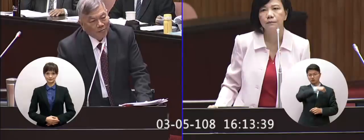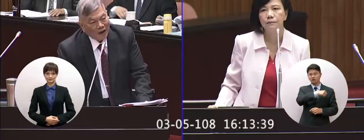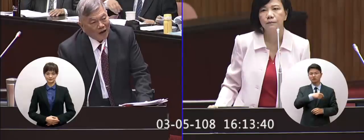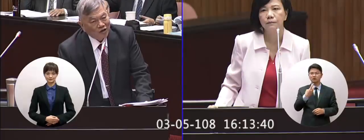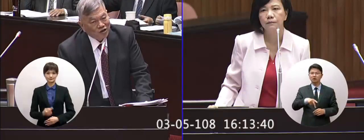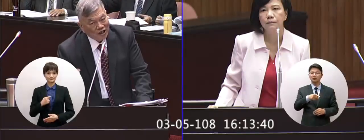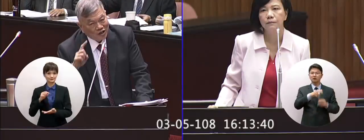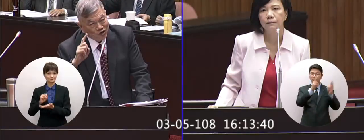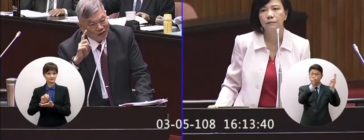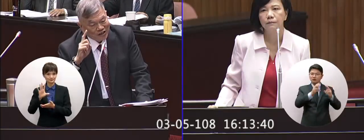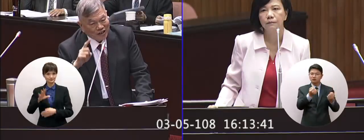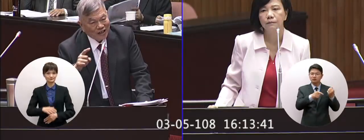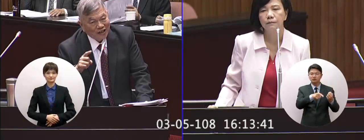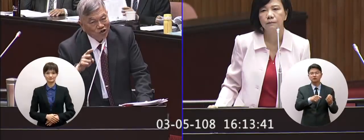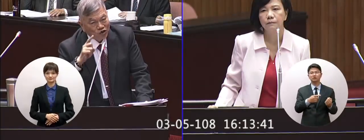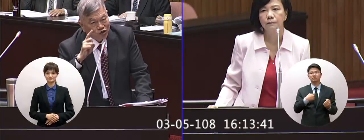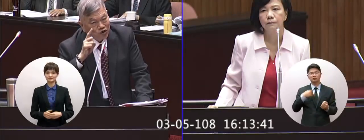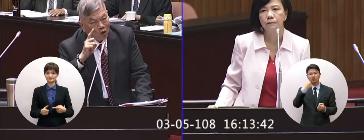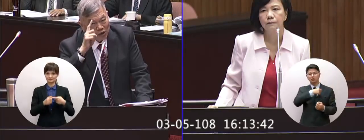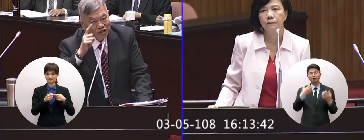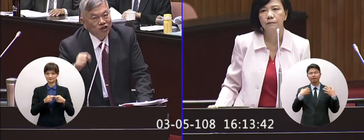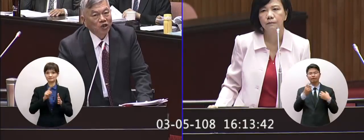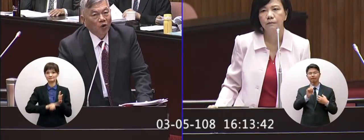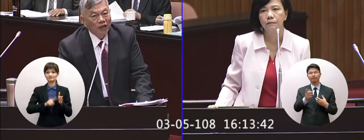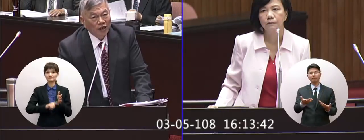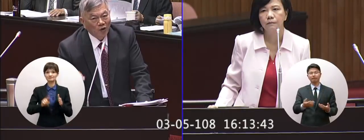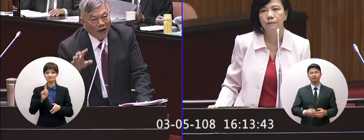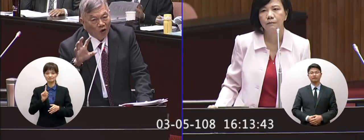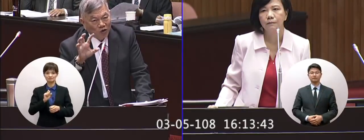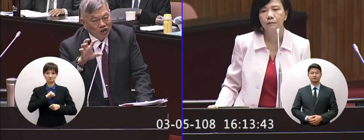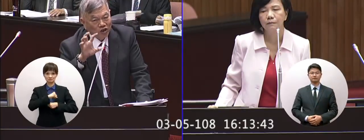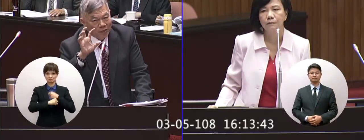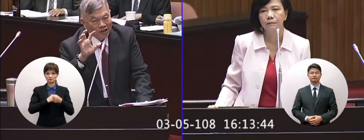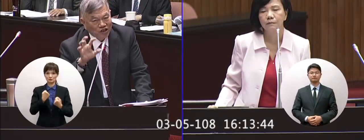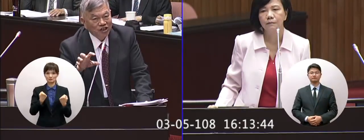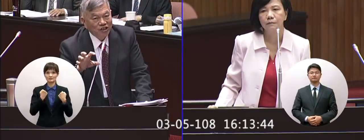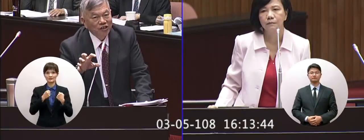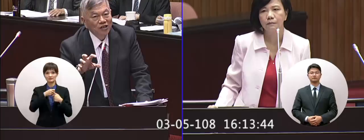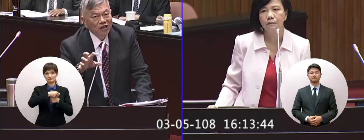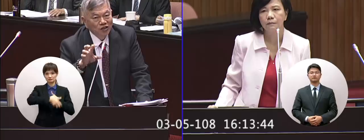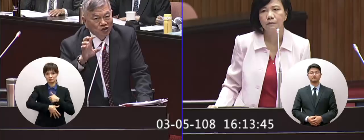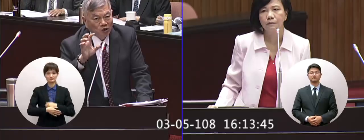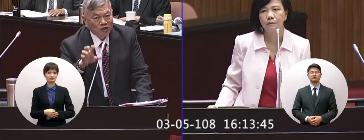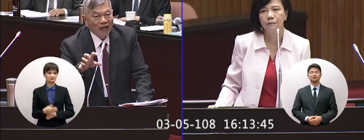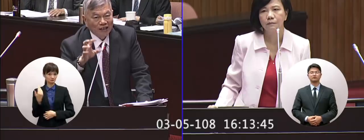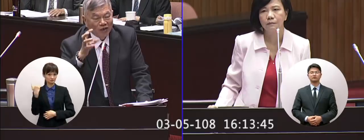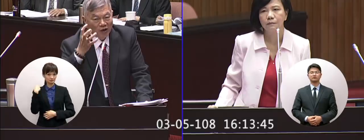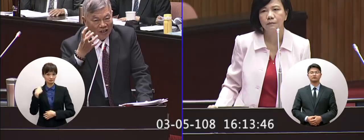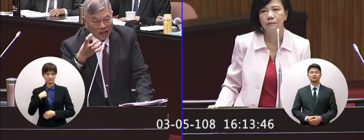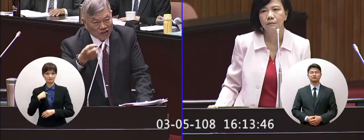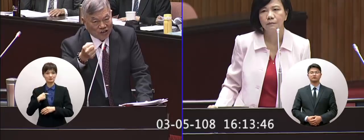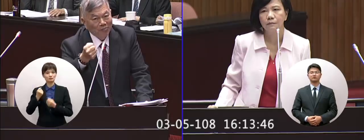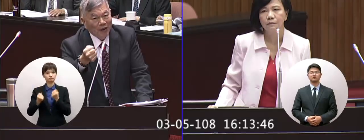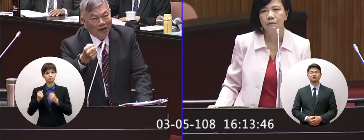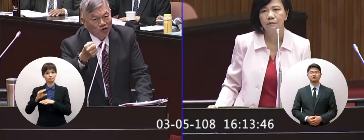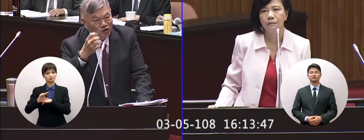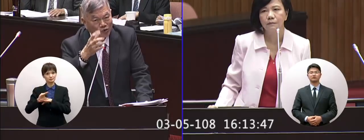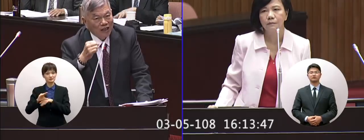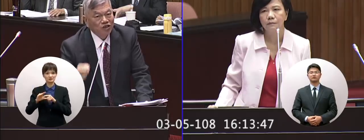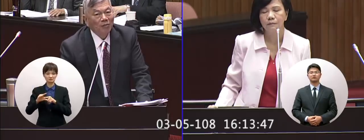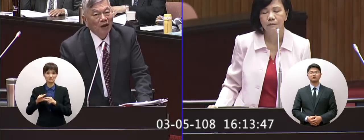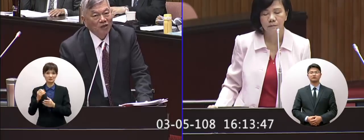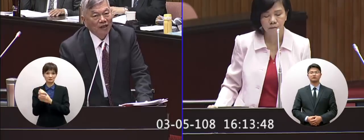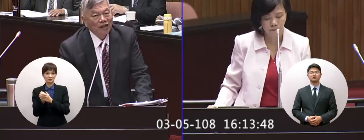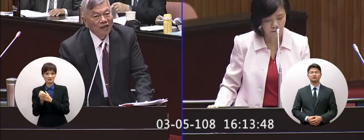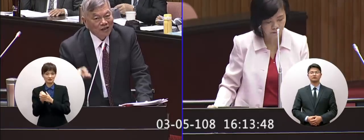我跟委报告，第一个最简单就是动力系统，因为过去我们的汽车就在因为引擎没有